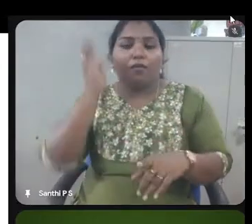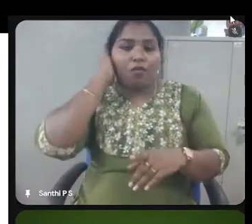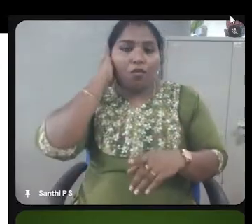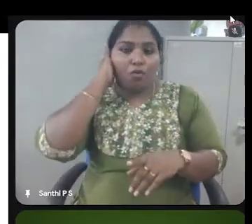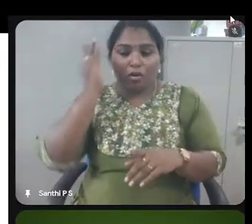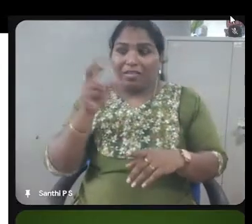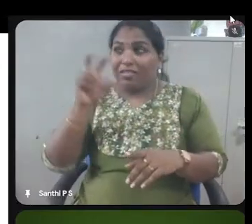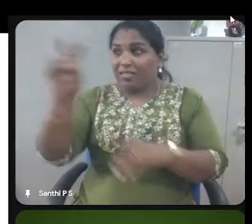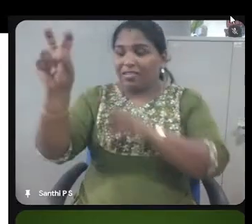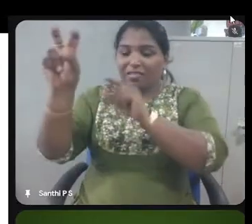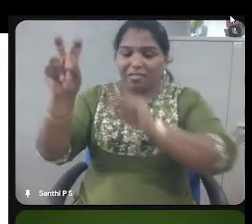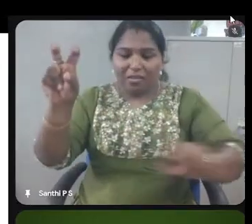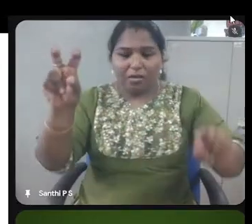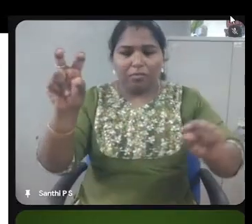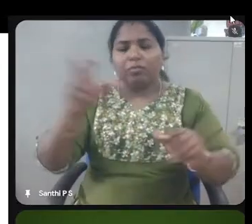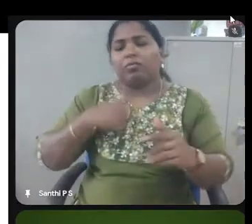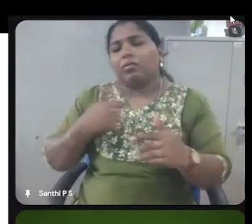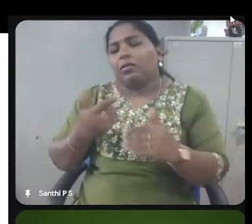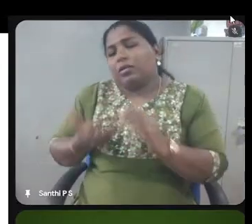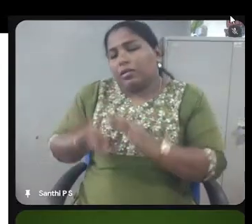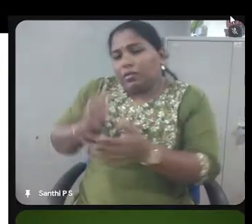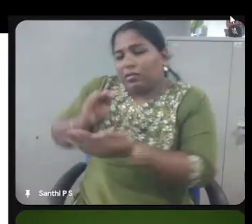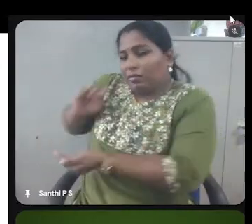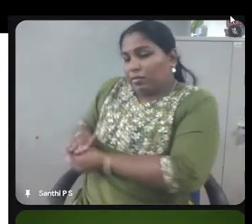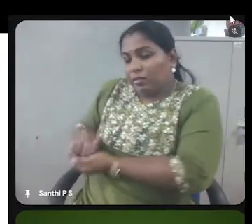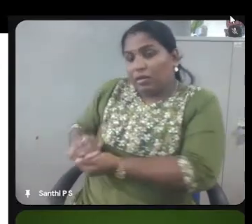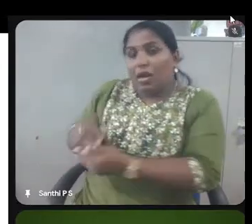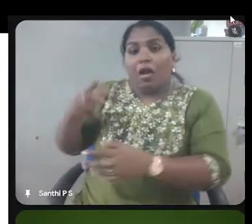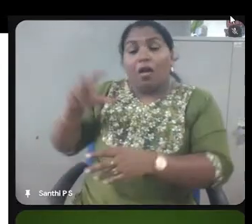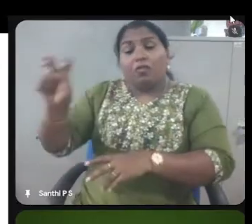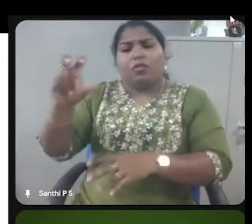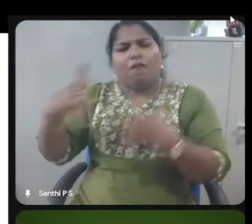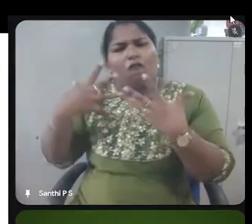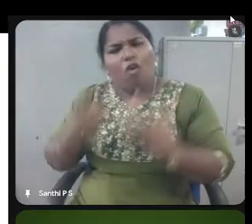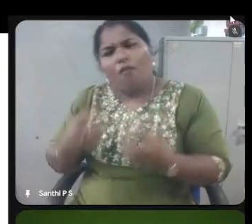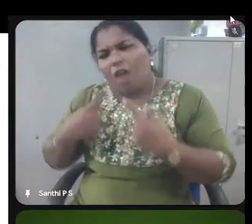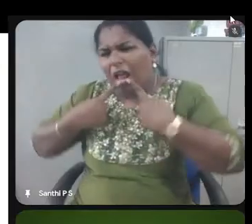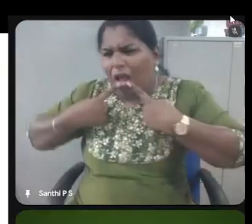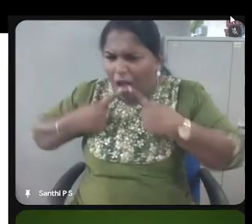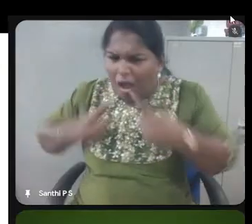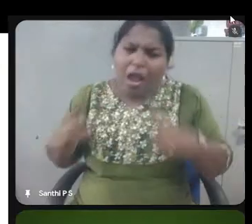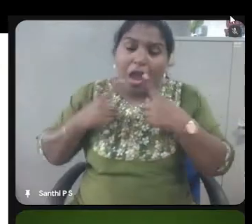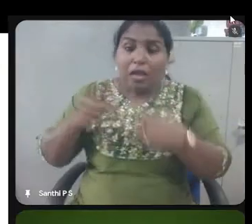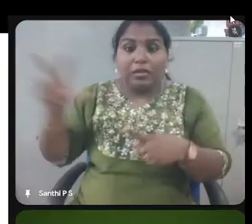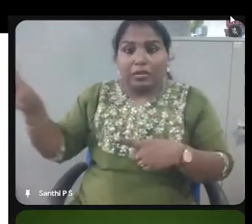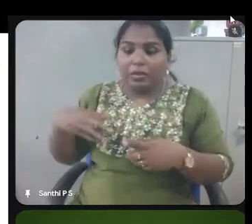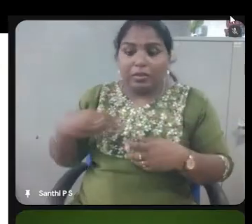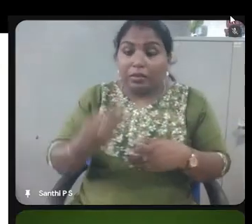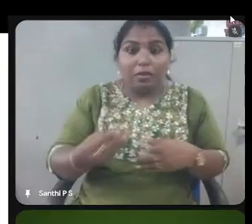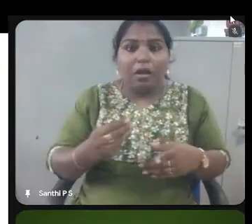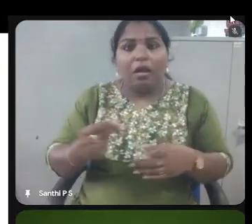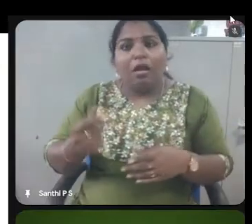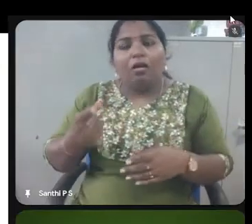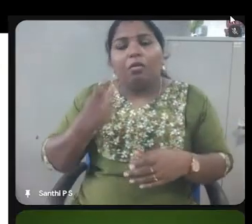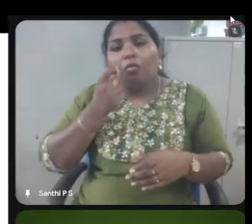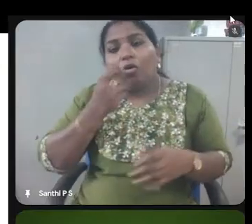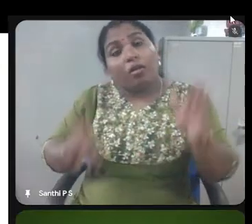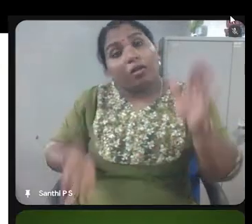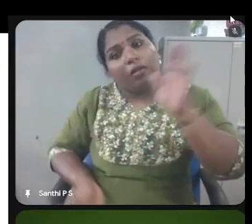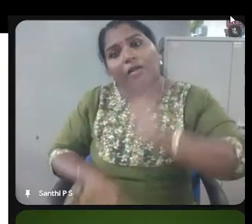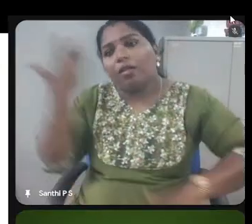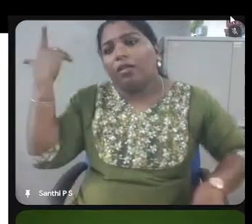ഒളിപ്പിച്ചു വെച്ചപ്പോഴത്തേന് ചാർജർ കിട്ടണമെന്ന് പറഞ്ഞാൽ അവിടെ കിടന്ന് അലറുമായിരുന്നു. അലറിയിട്ട് കുറച്ച് കഴിഞ്ഞിട്ട് നമ്മൾ എടുത്തു കൊടുത്തില്ല, അപ്പം വീട്ടിൽ നിന്ന് ഇറങ്ങിപ്പോയി നൈറ്റ്.